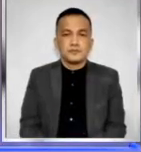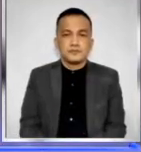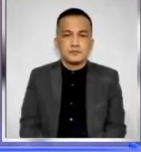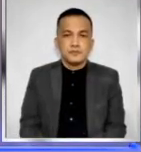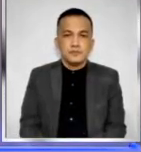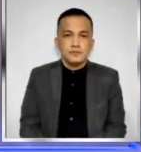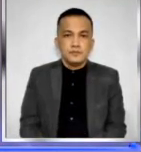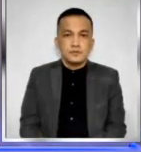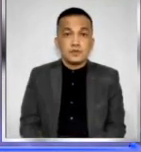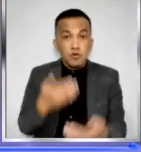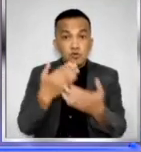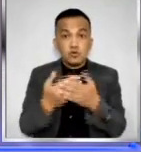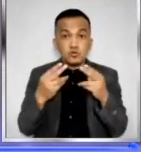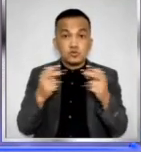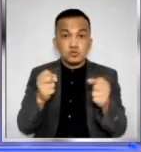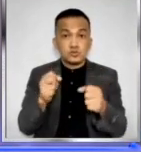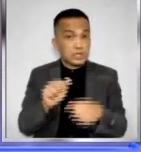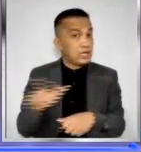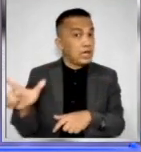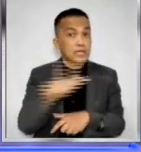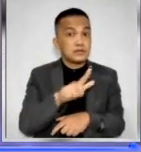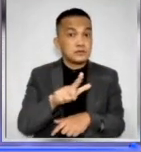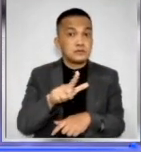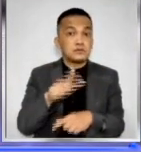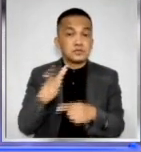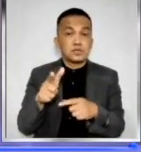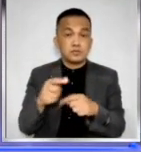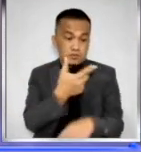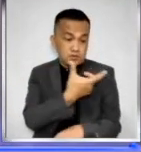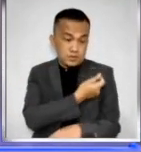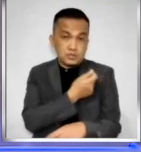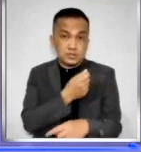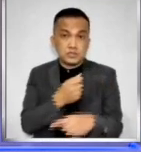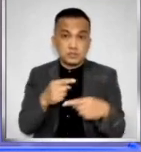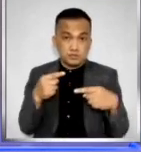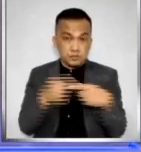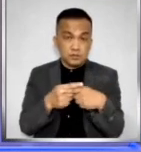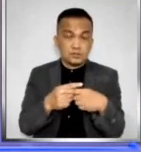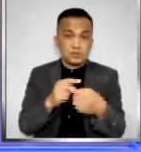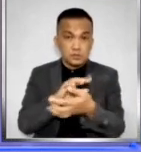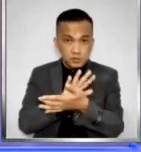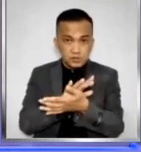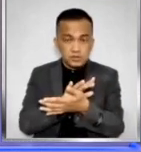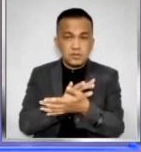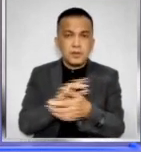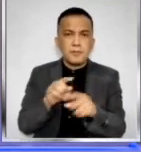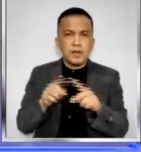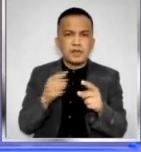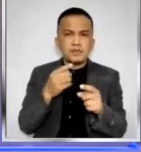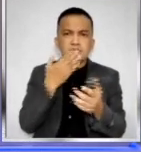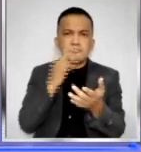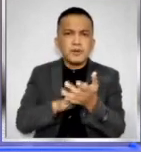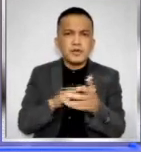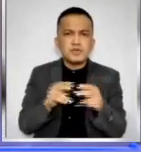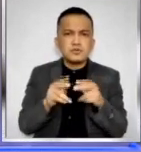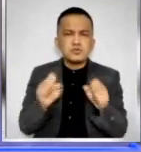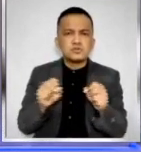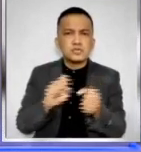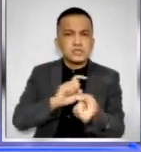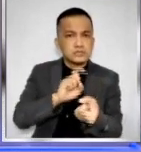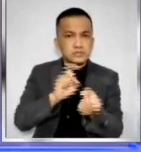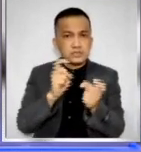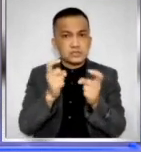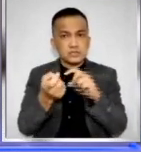Good news para sa lahat, ang mga bakunang dinedevelop kontra COVID-19. Pero ang bad news, patuloy na nag-mutate ang virus at may mga